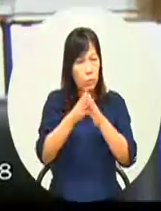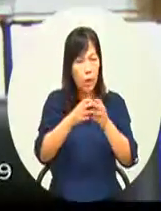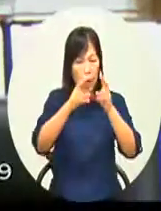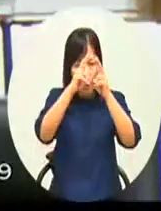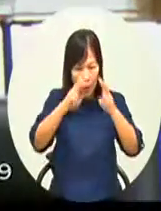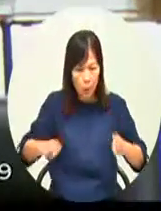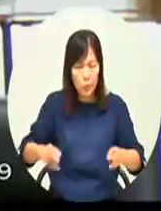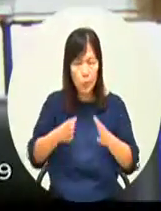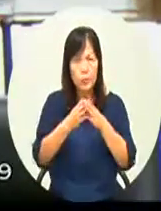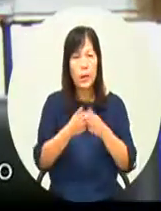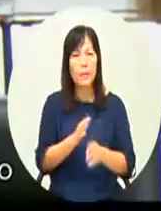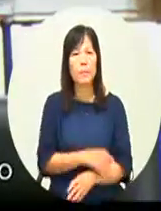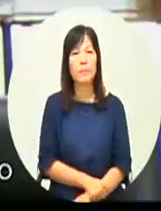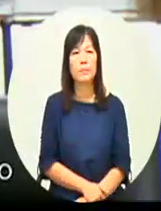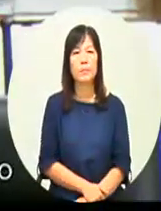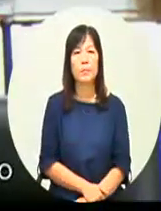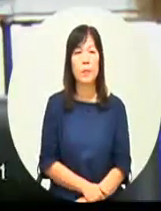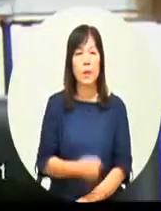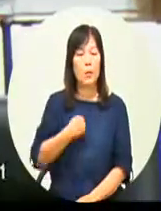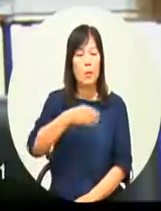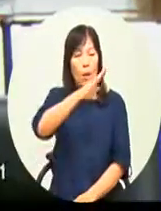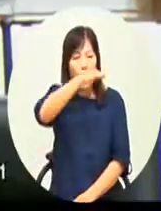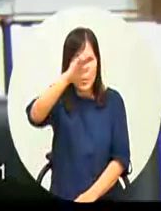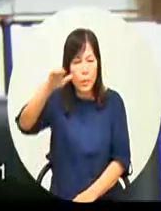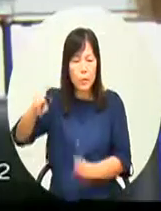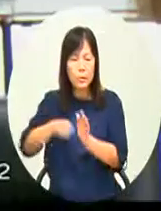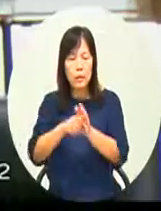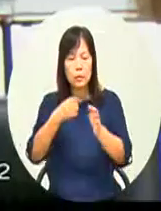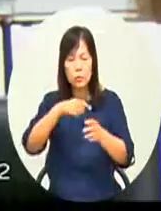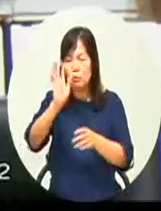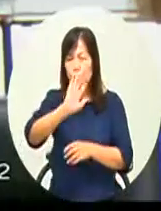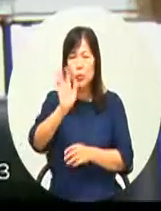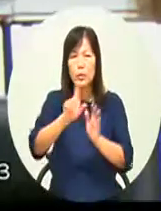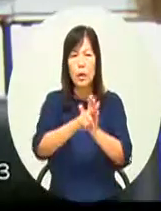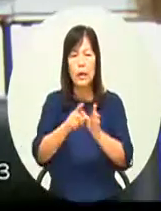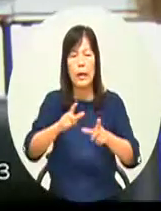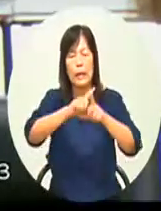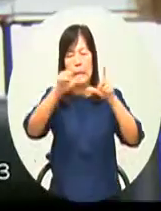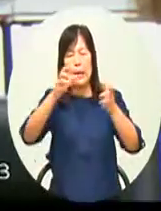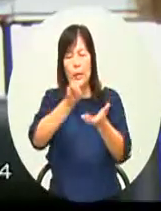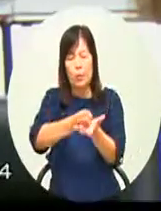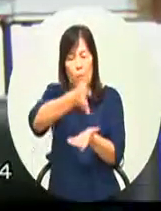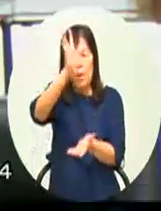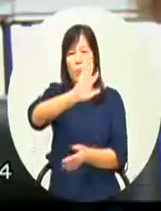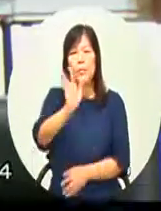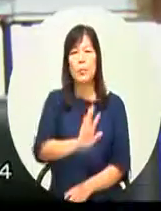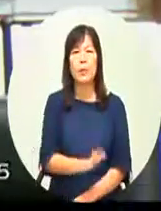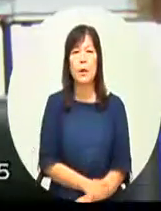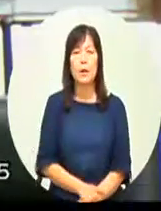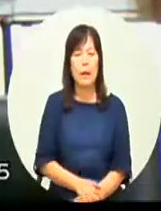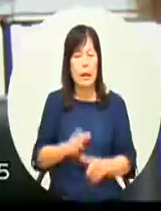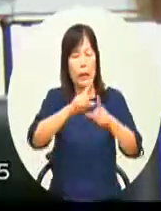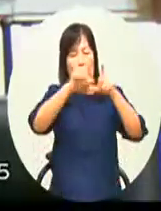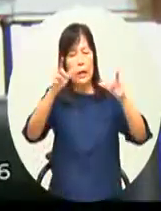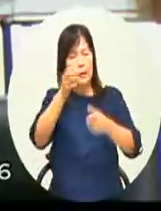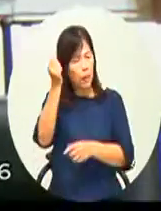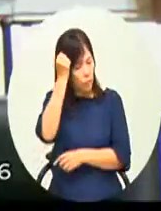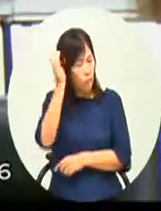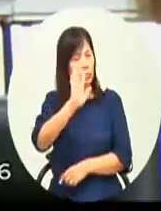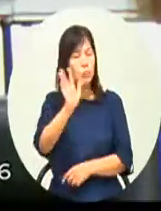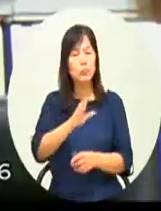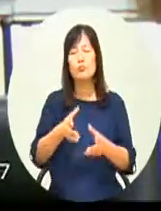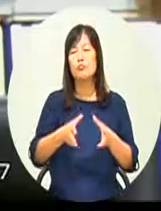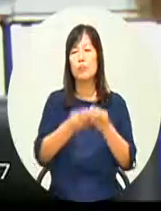我们山区呢，没有必要开很大的饭店，很大的住宿，没有必